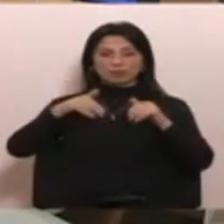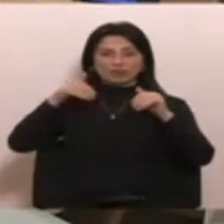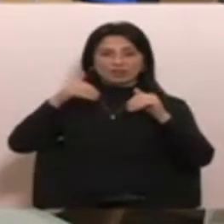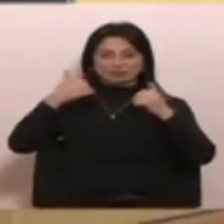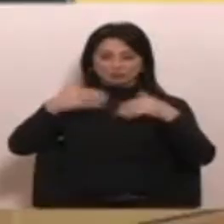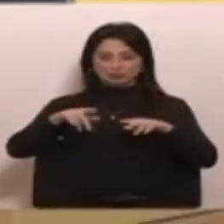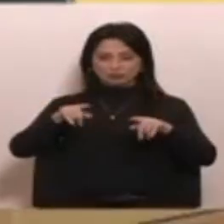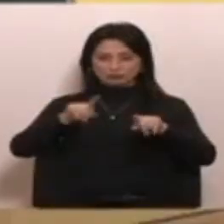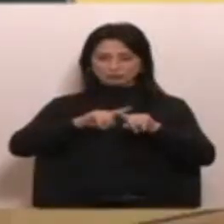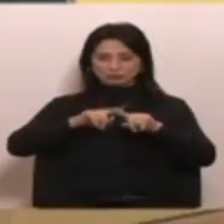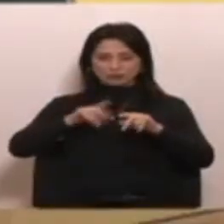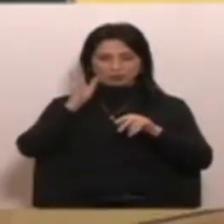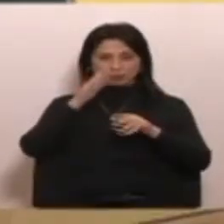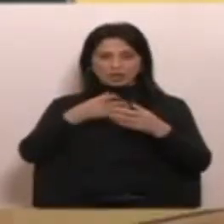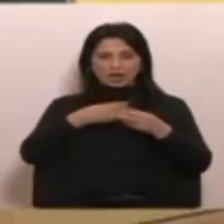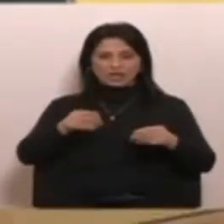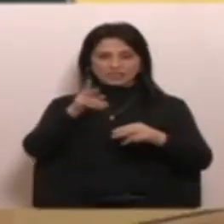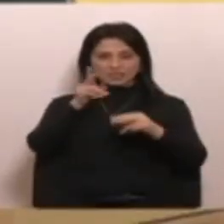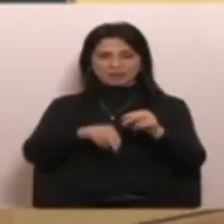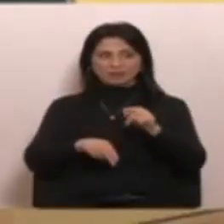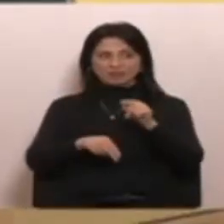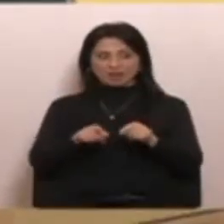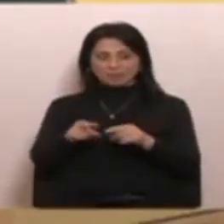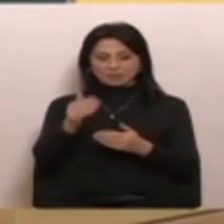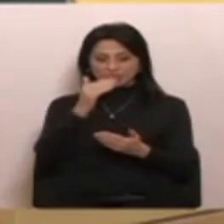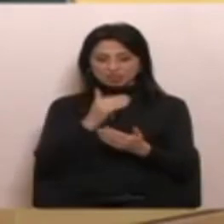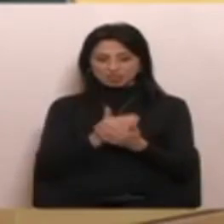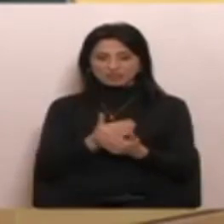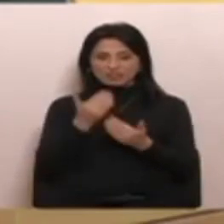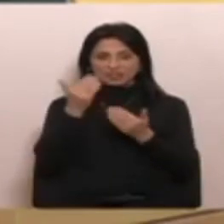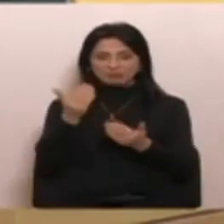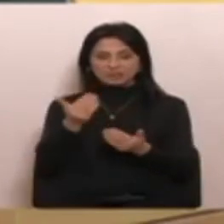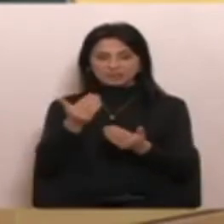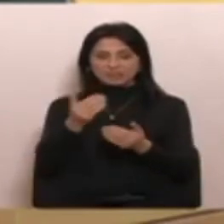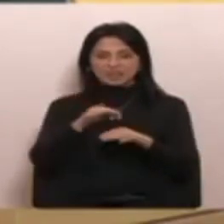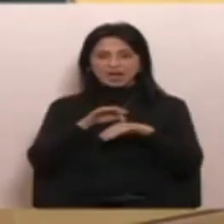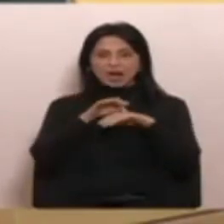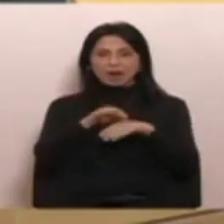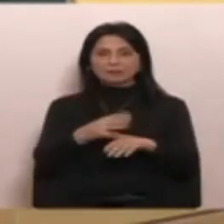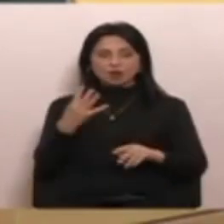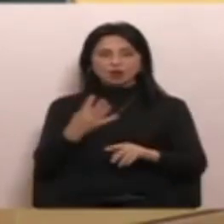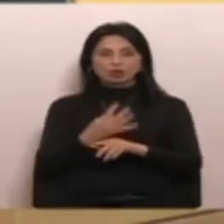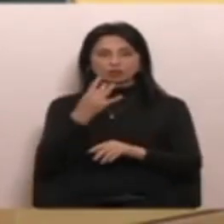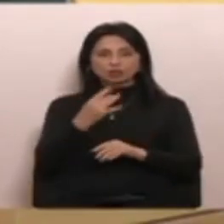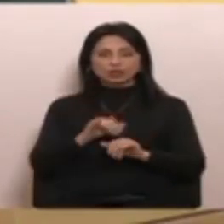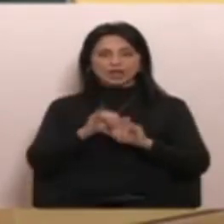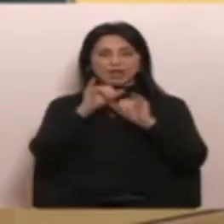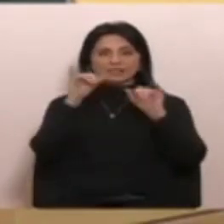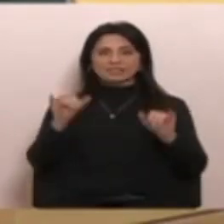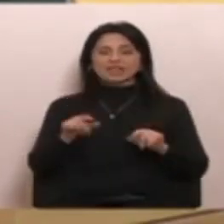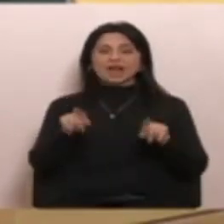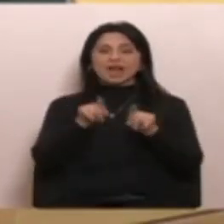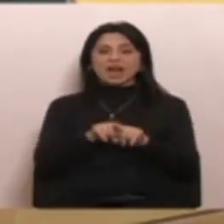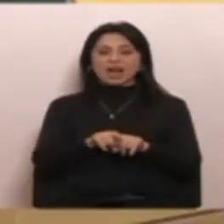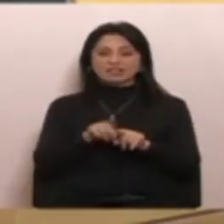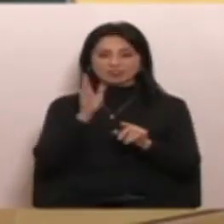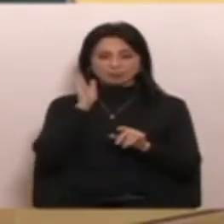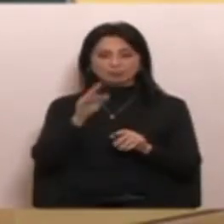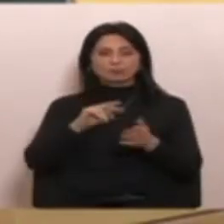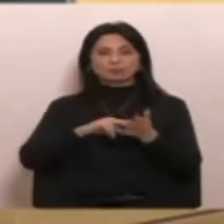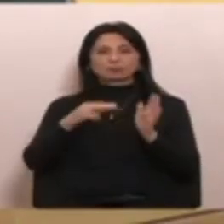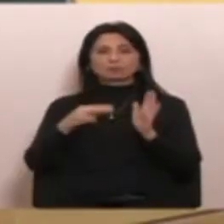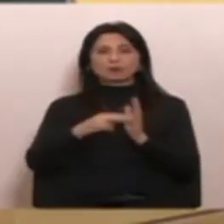ფაზაშია შესული და გაისა დასრულდება. ამის შედეგად მისი განტარუნარიანობა 4-ჯერ გაიზრდება. ასევე გაისა დაგეგმილია